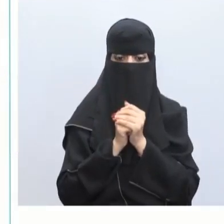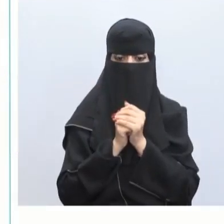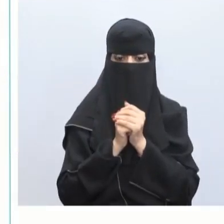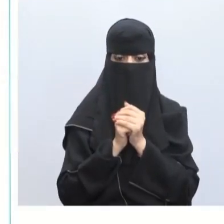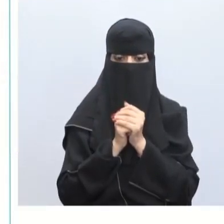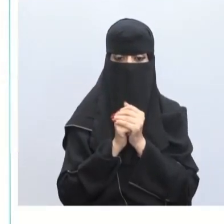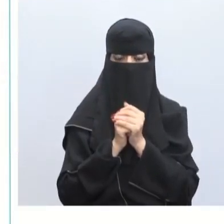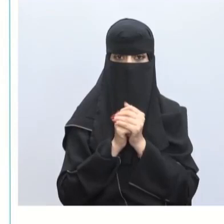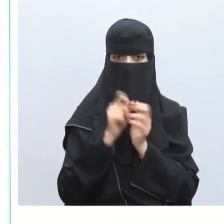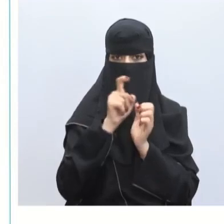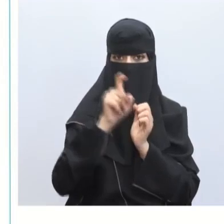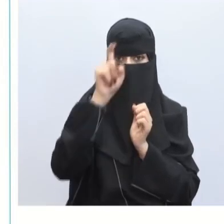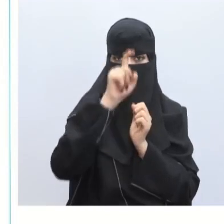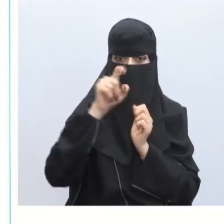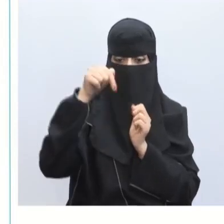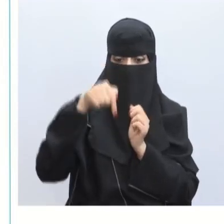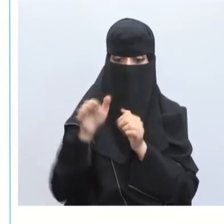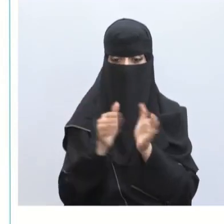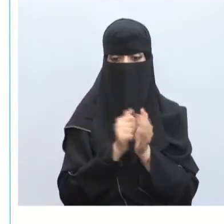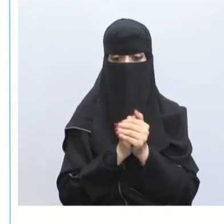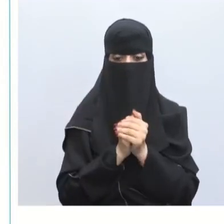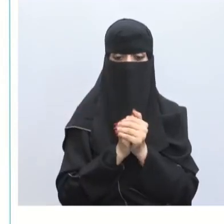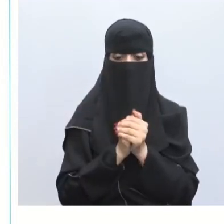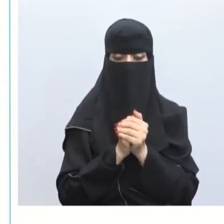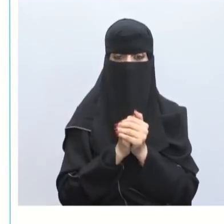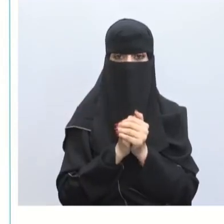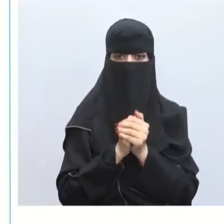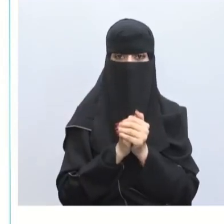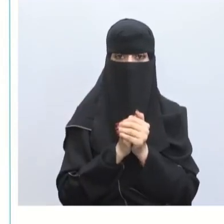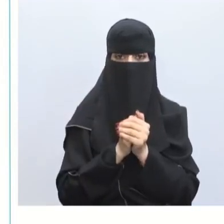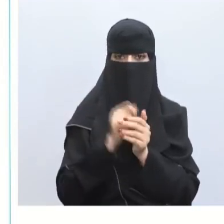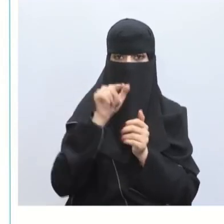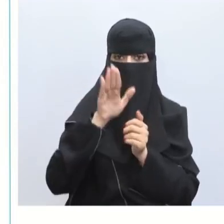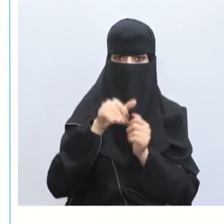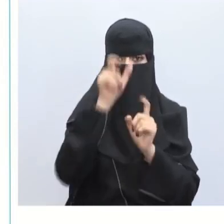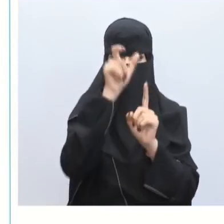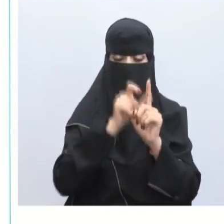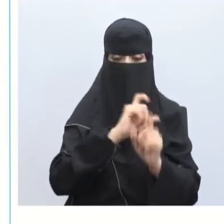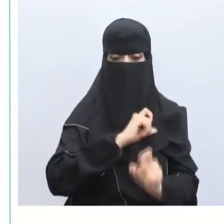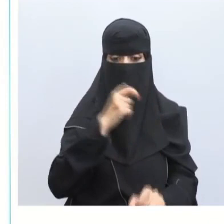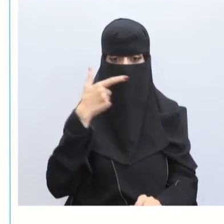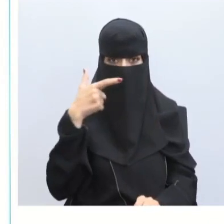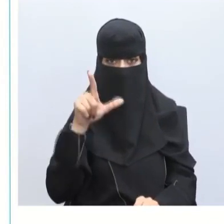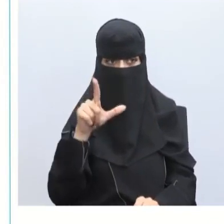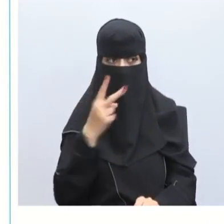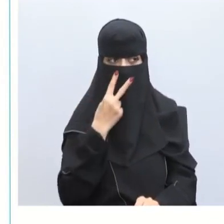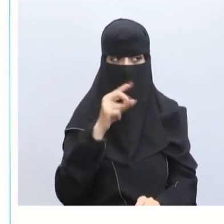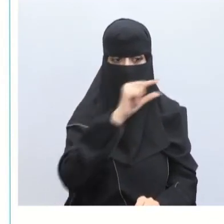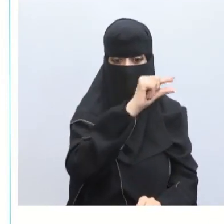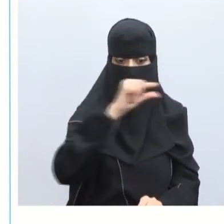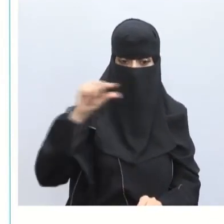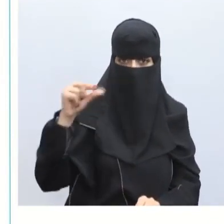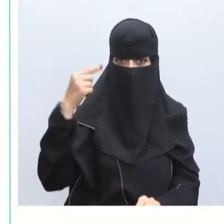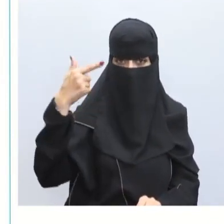البحر تقويم مرحلي يضع الطلبه علامه صح